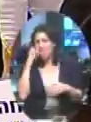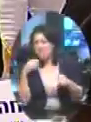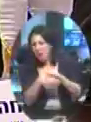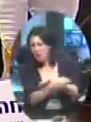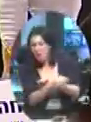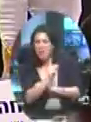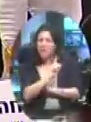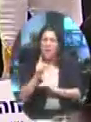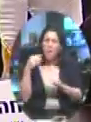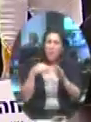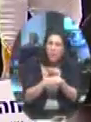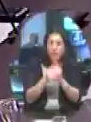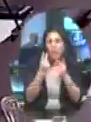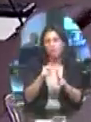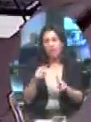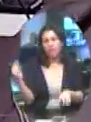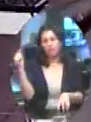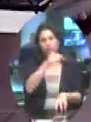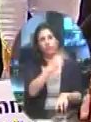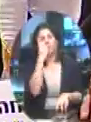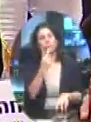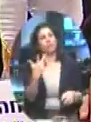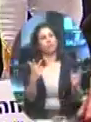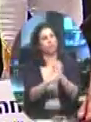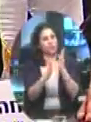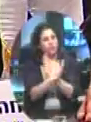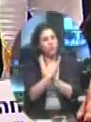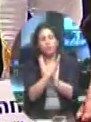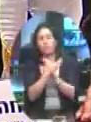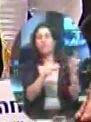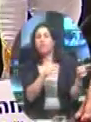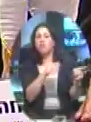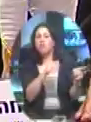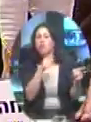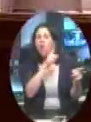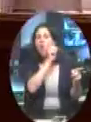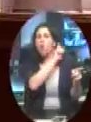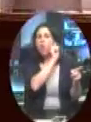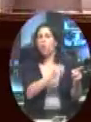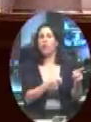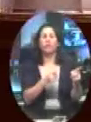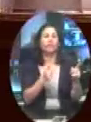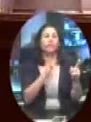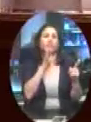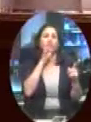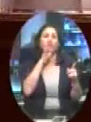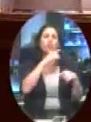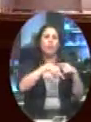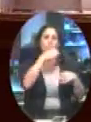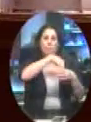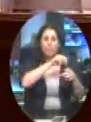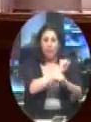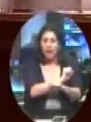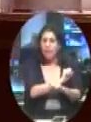טלפונים, הולך לבקר שלושה מחבלים שפוטים לעשרות שנים בכלא, על מעשה